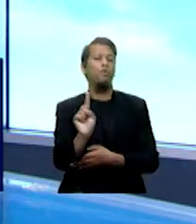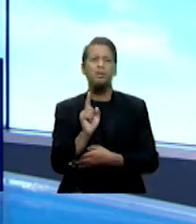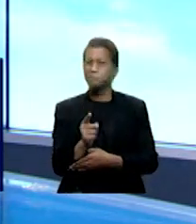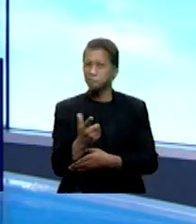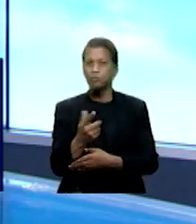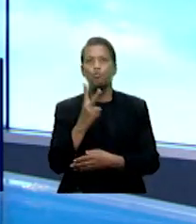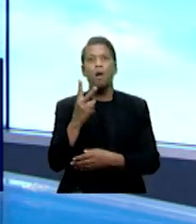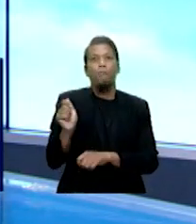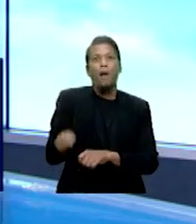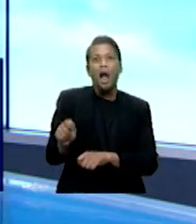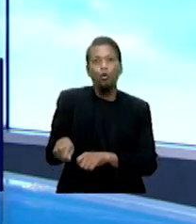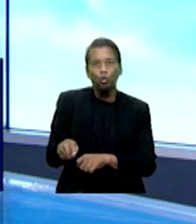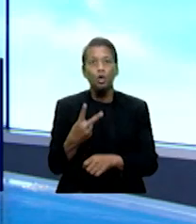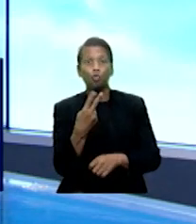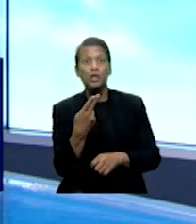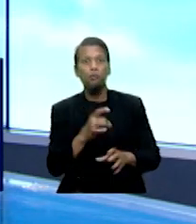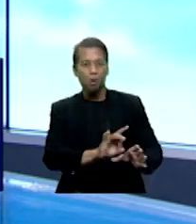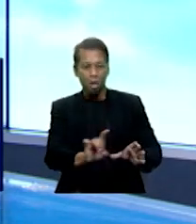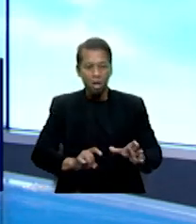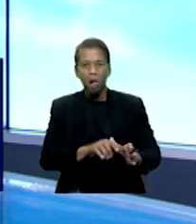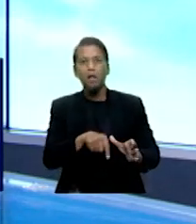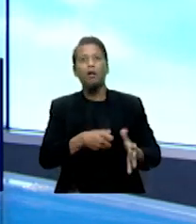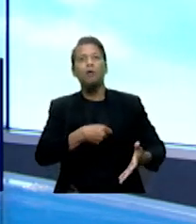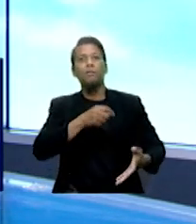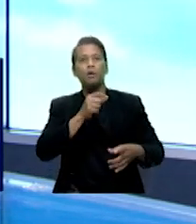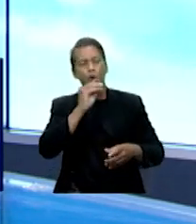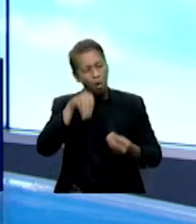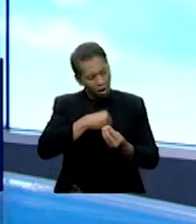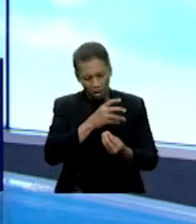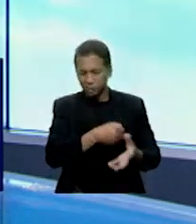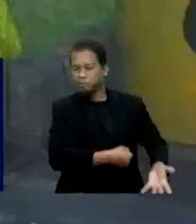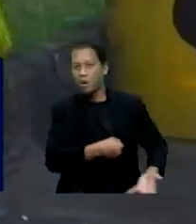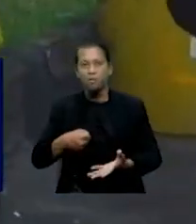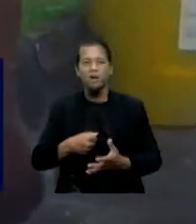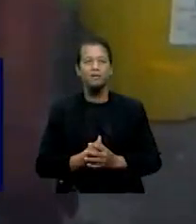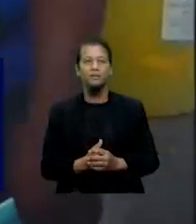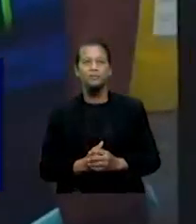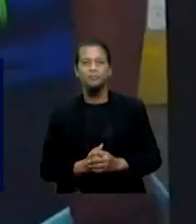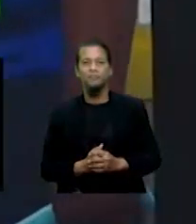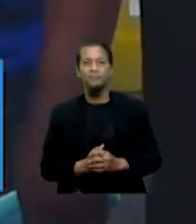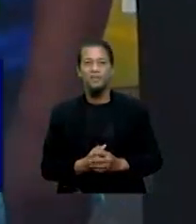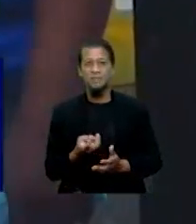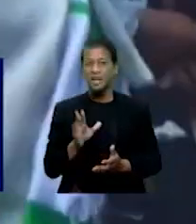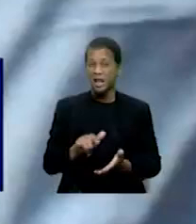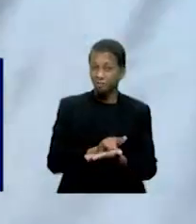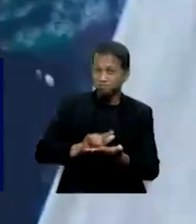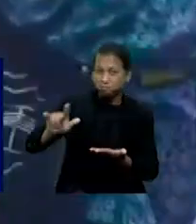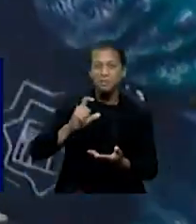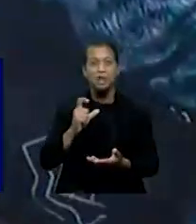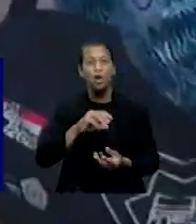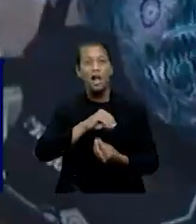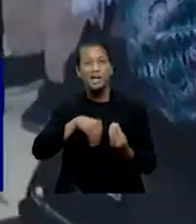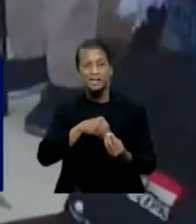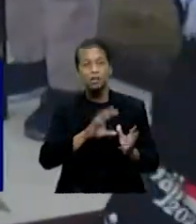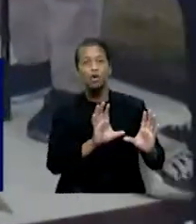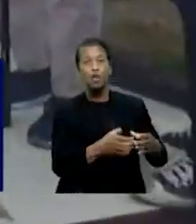serta puluhan gunting ditemukan dalam tas jemaah calon haji. Menjelang keberangkatan jemaah calon haji kloter 15 asal